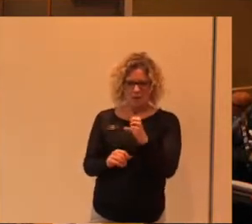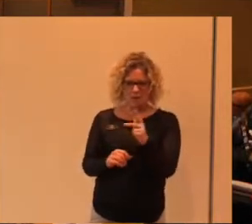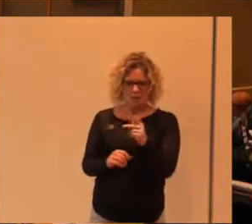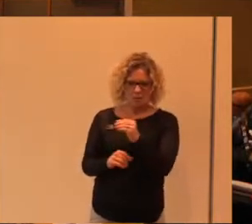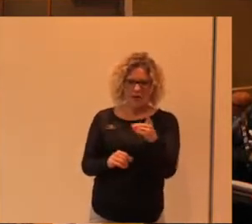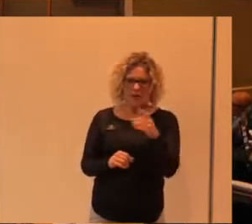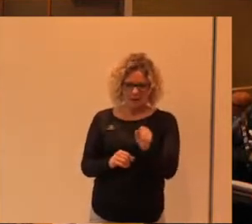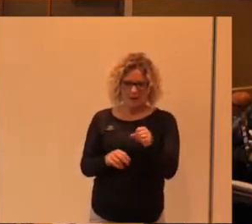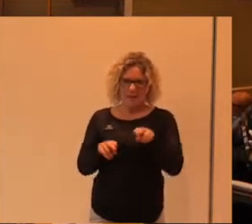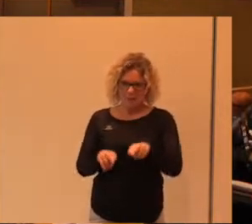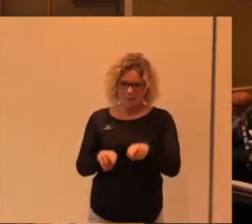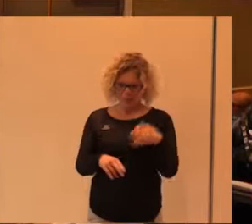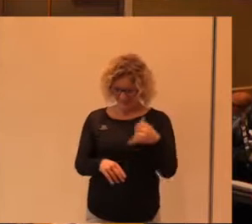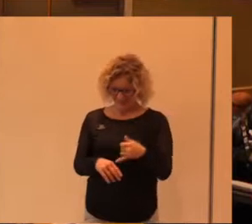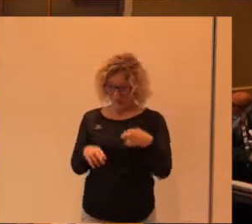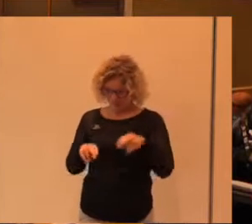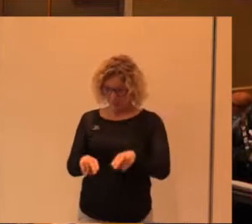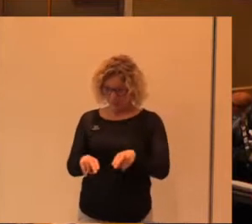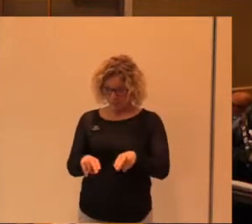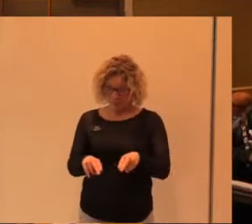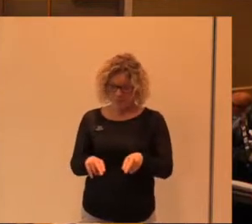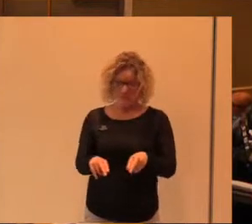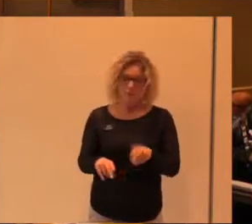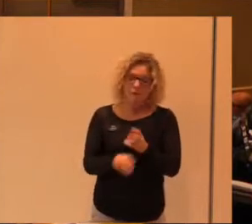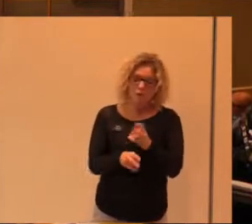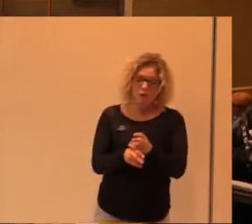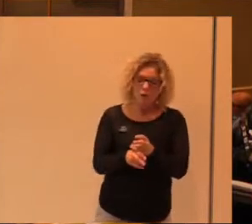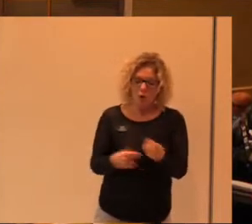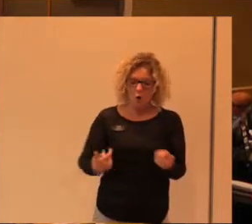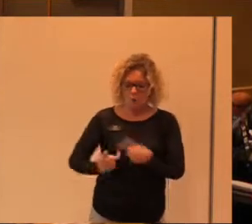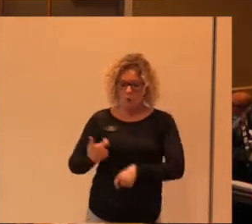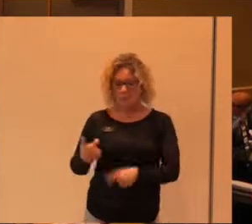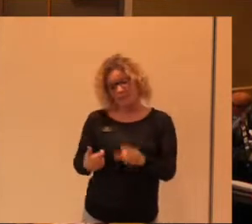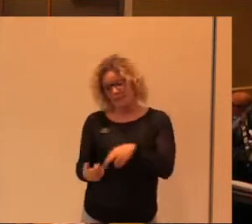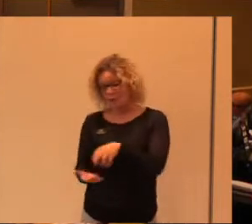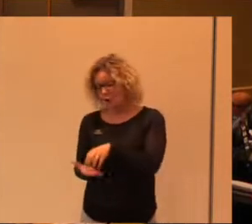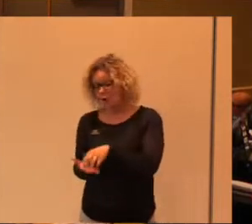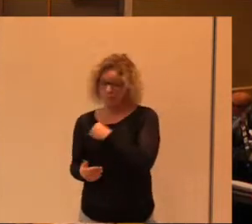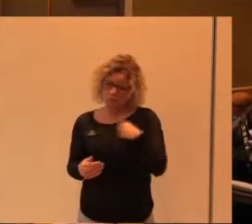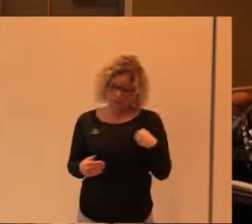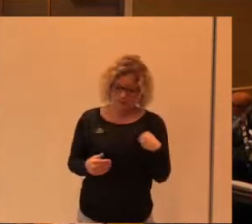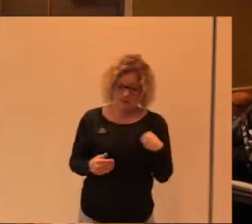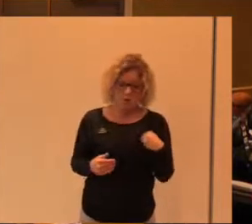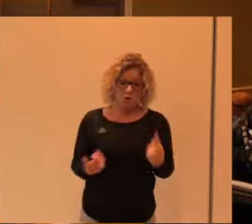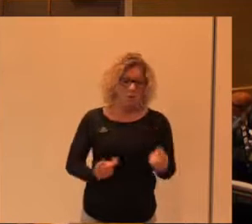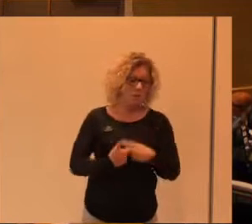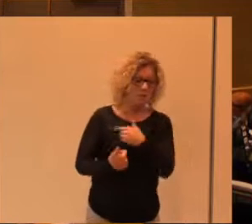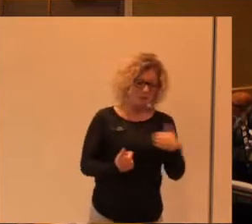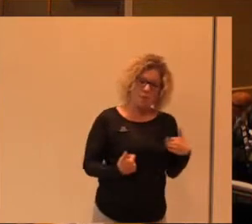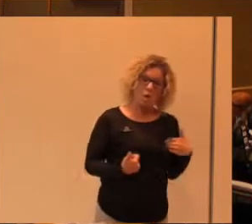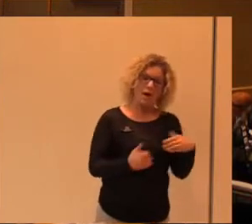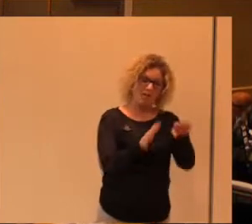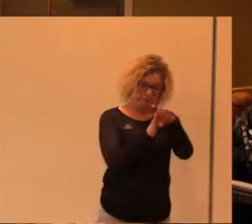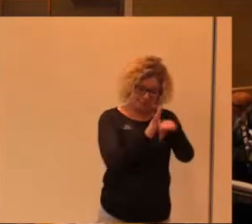skälighetsbedömningen så kopplar man ihop det när det gäller statliga myndigheter med våra